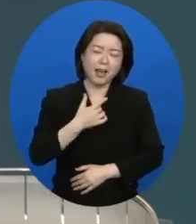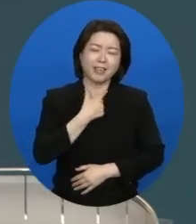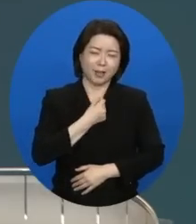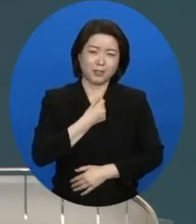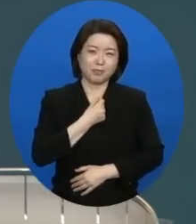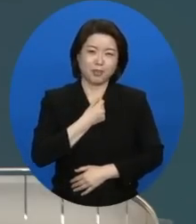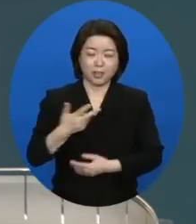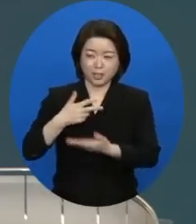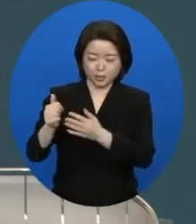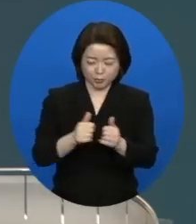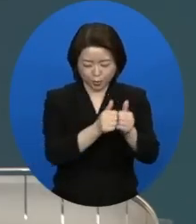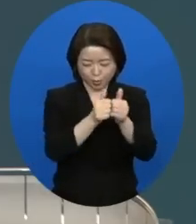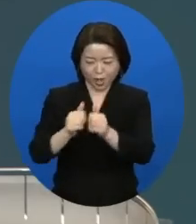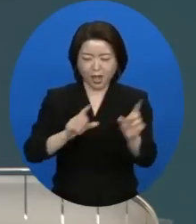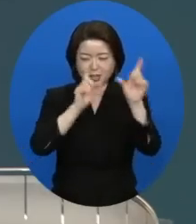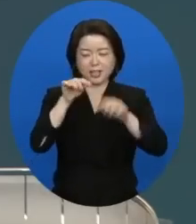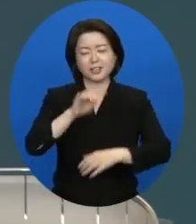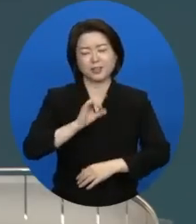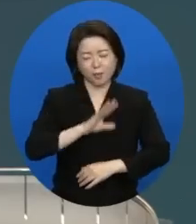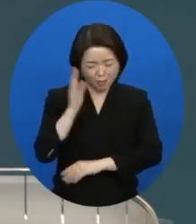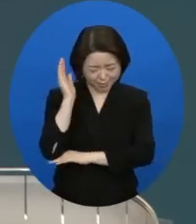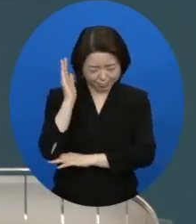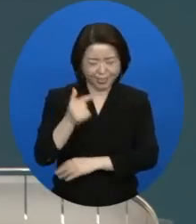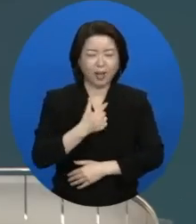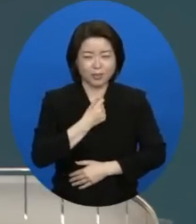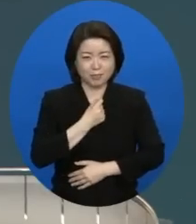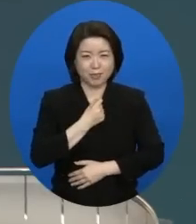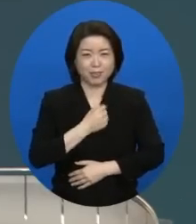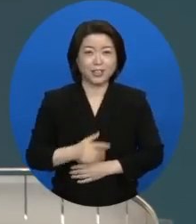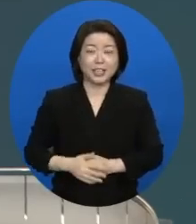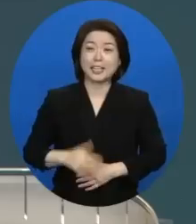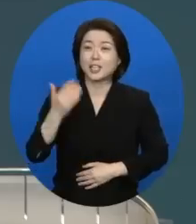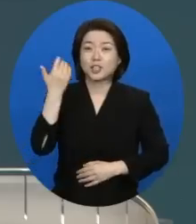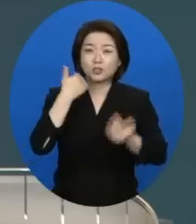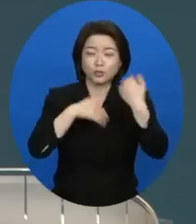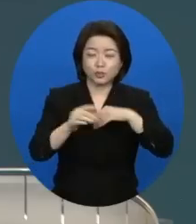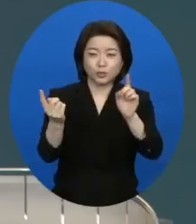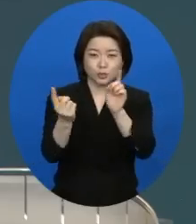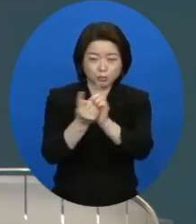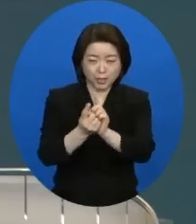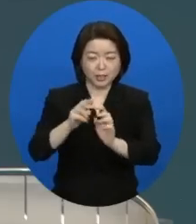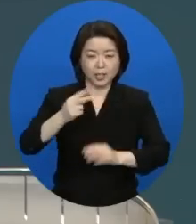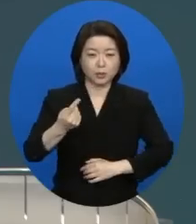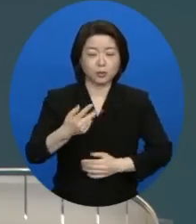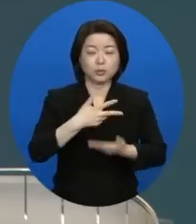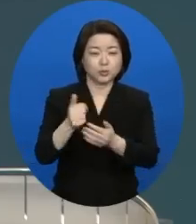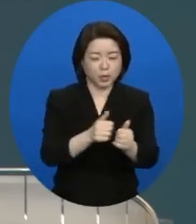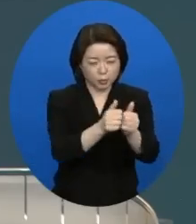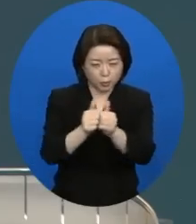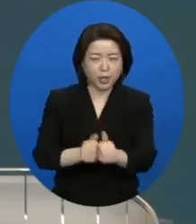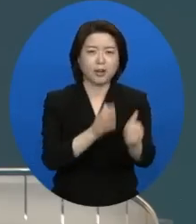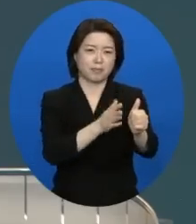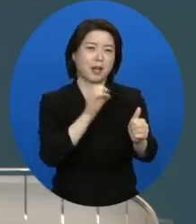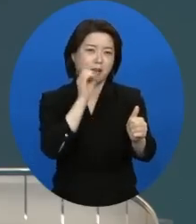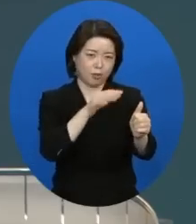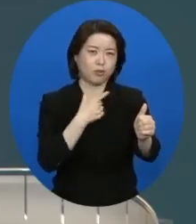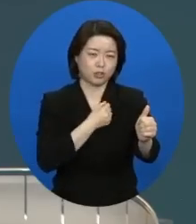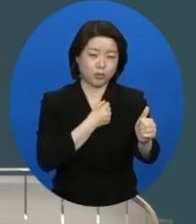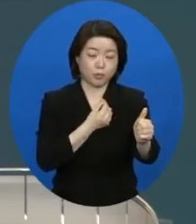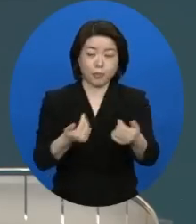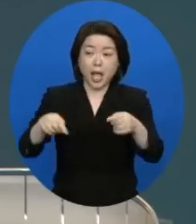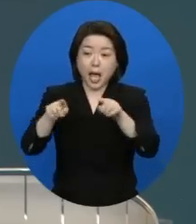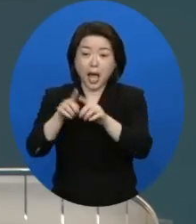주님과 동행하는 삶을, 누구를 만나든지 주님과 동행하시라고 권하고 싶고, 함께 계시는